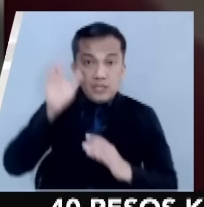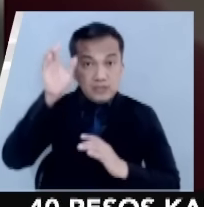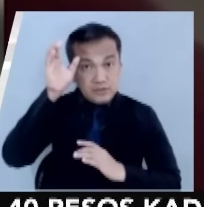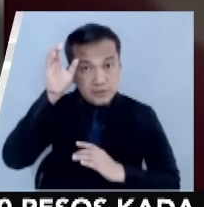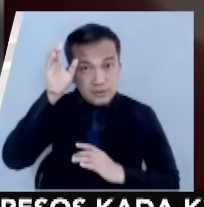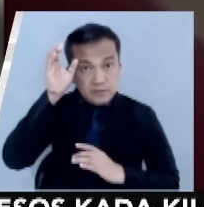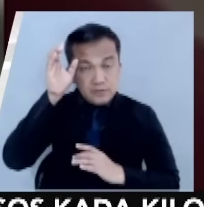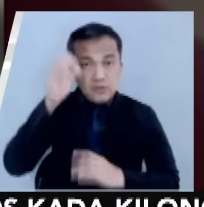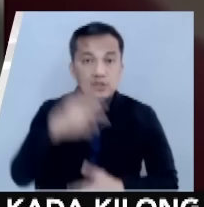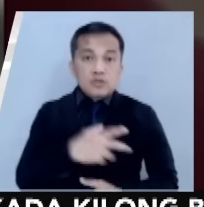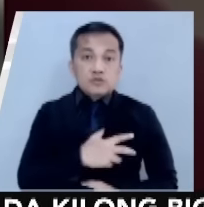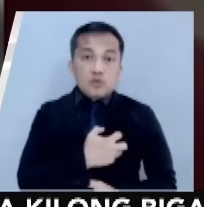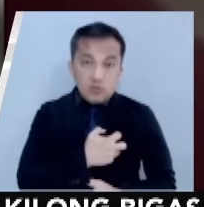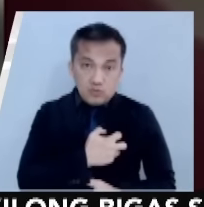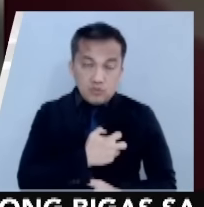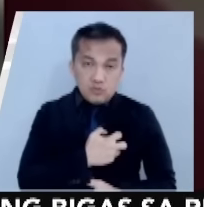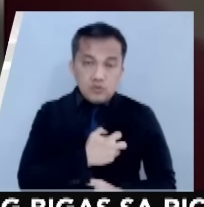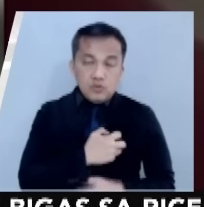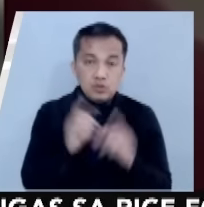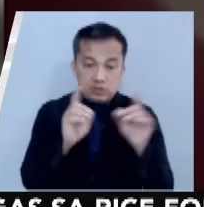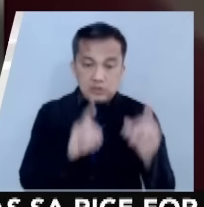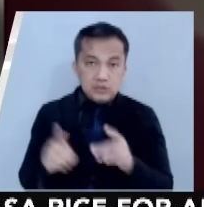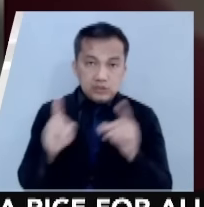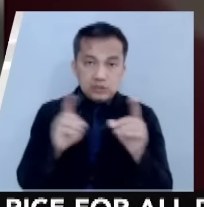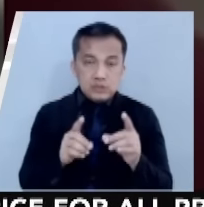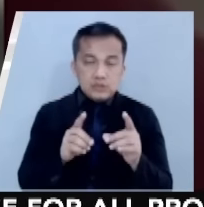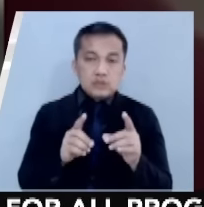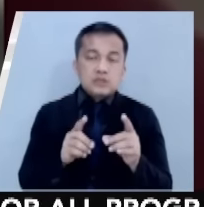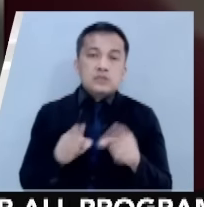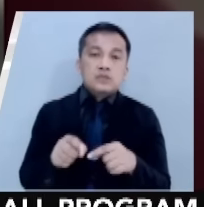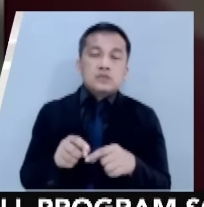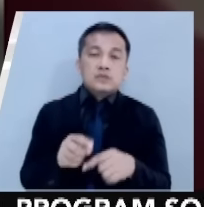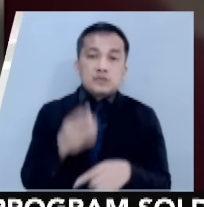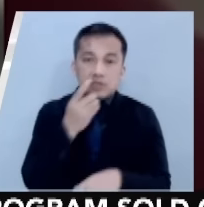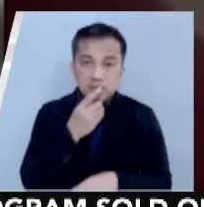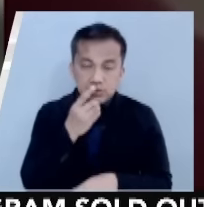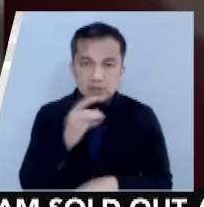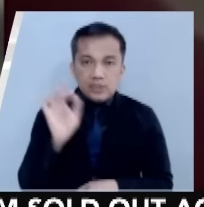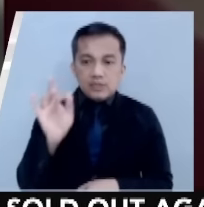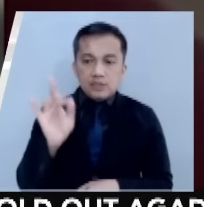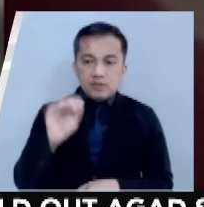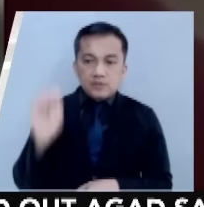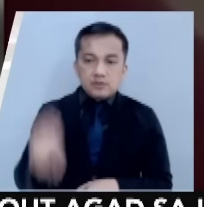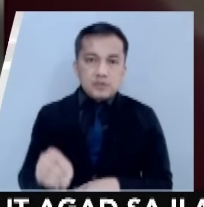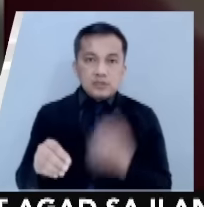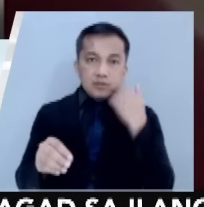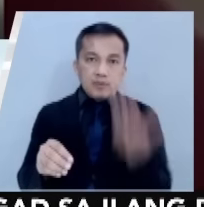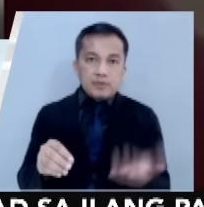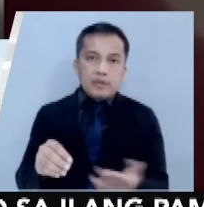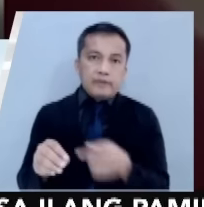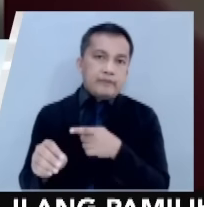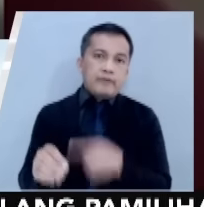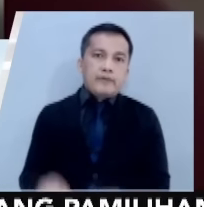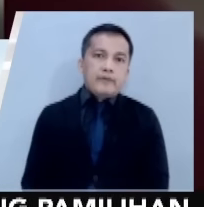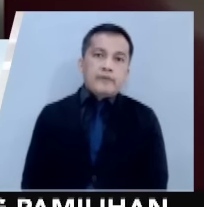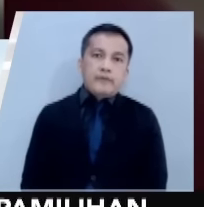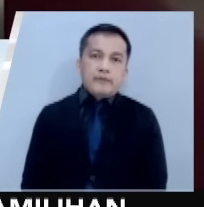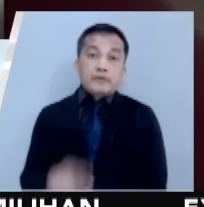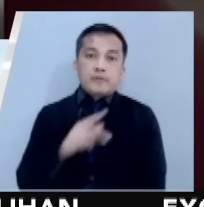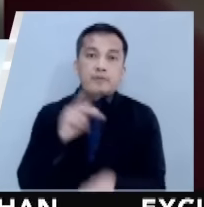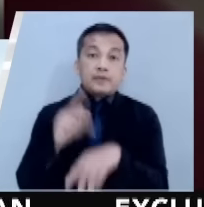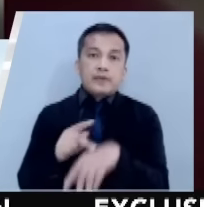stroke, dialysis, diabetes. Ito'y 80% ng namamatay sa Pilipinas.